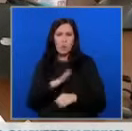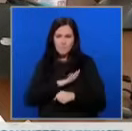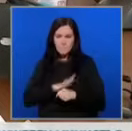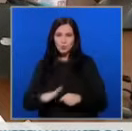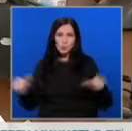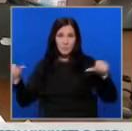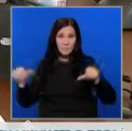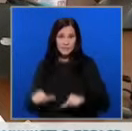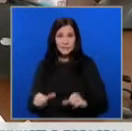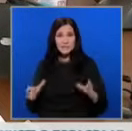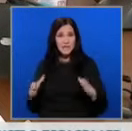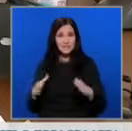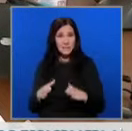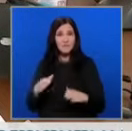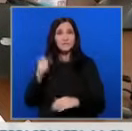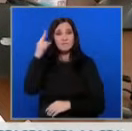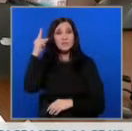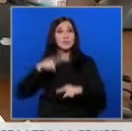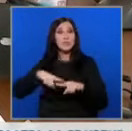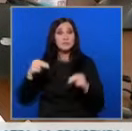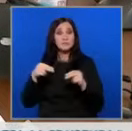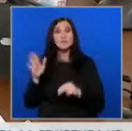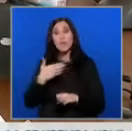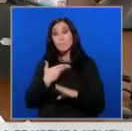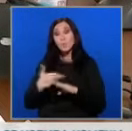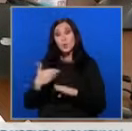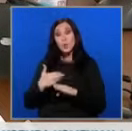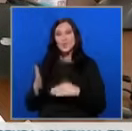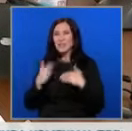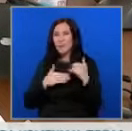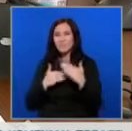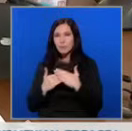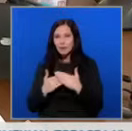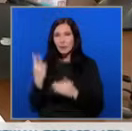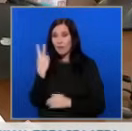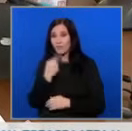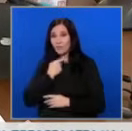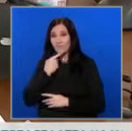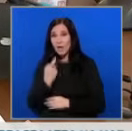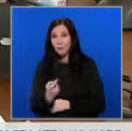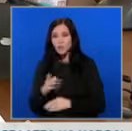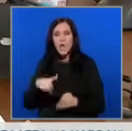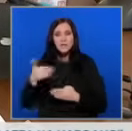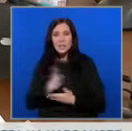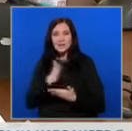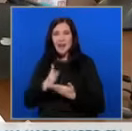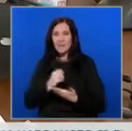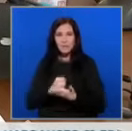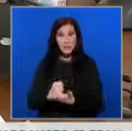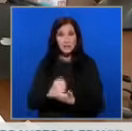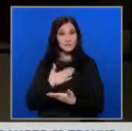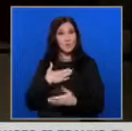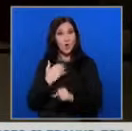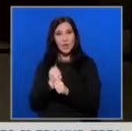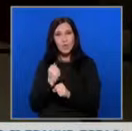компрометиран състав на Висшия съдебен съвет ще продължи на практика 2 години след края на мандата си